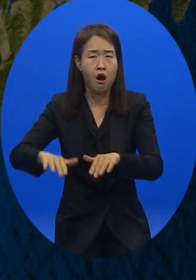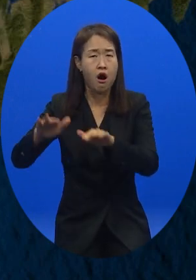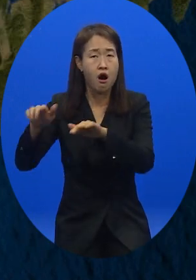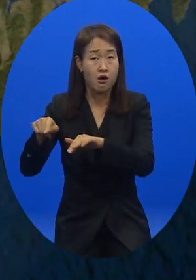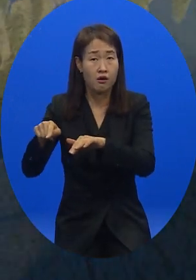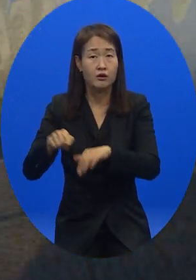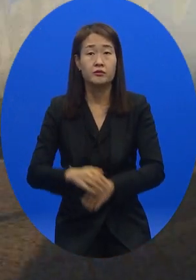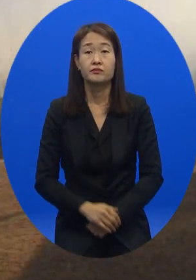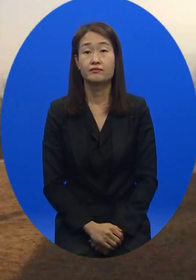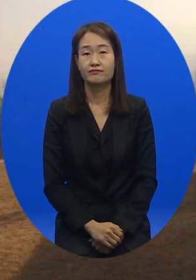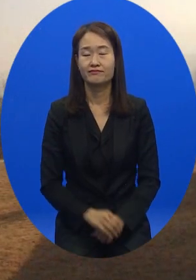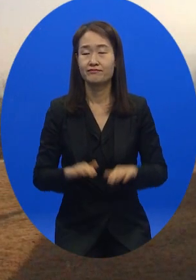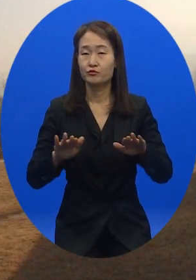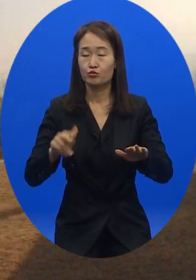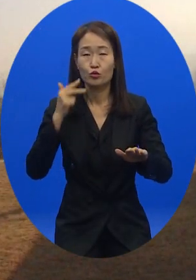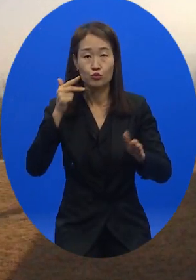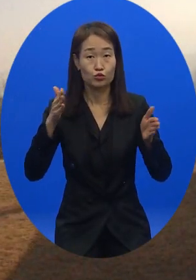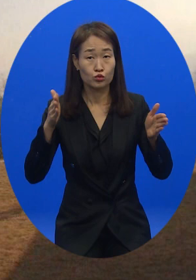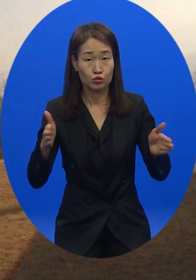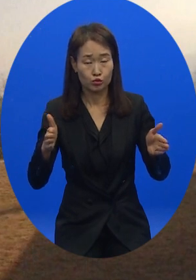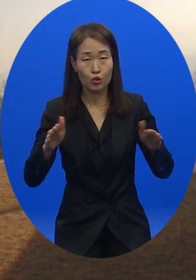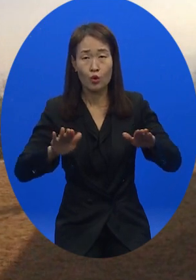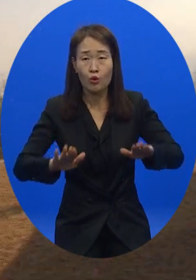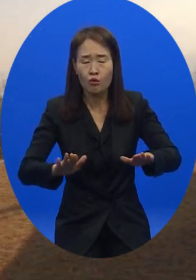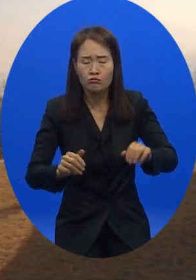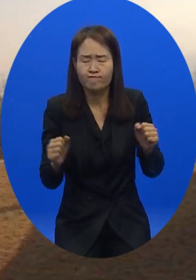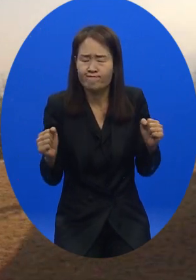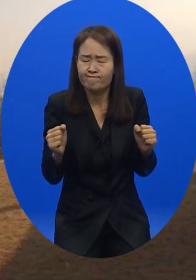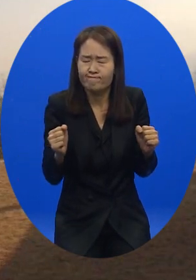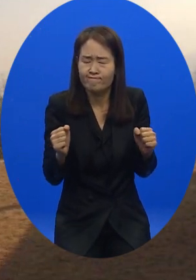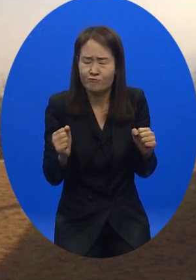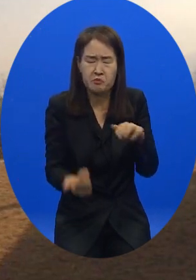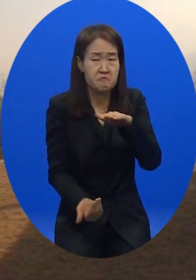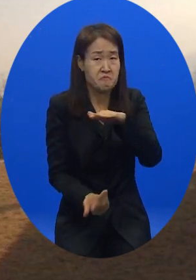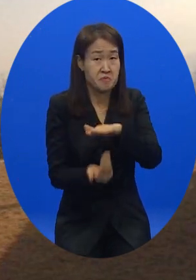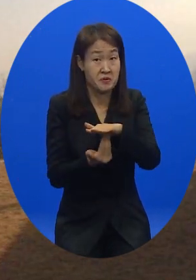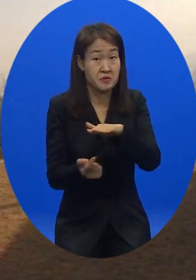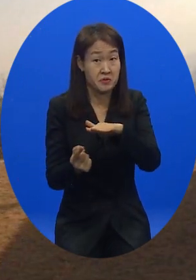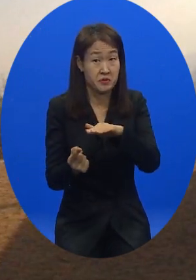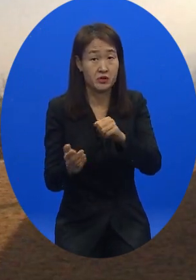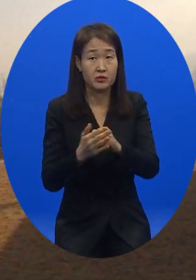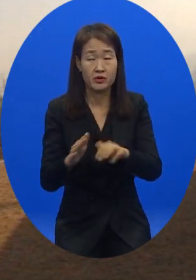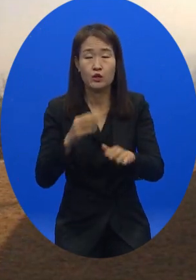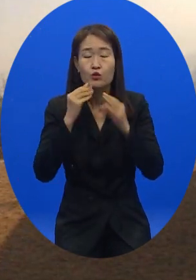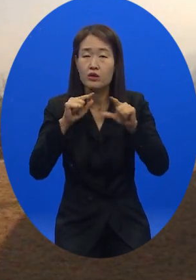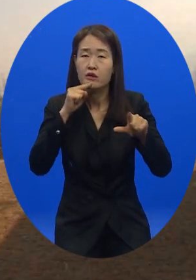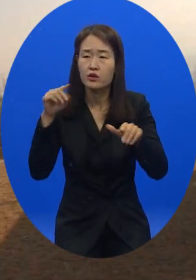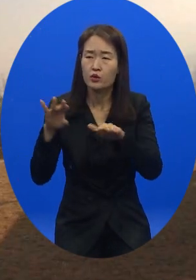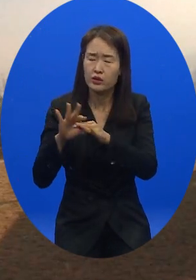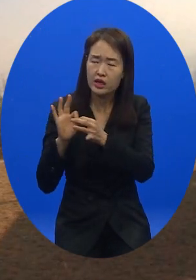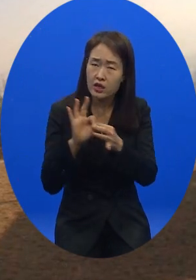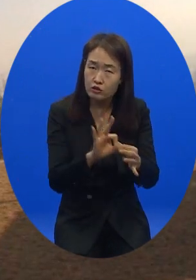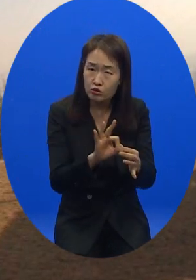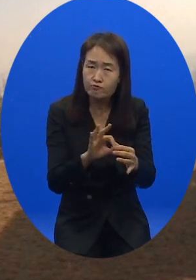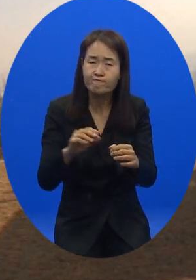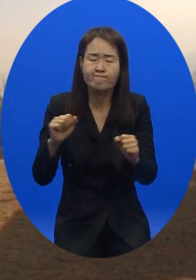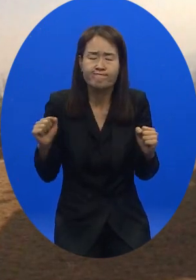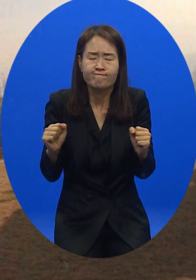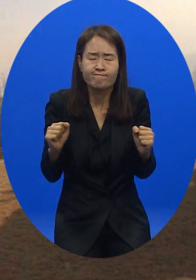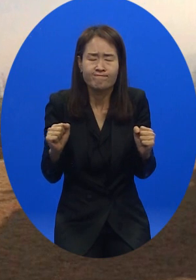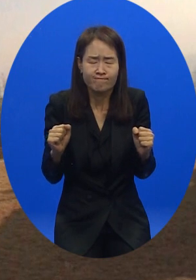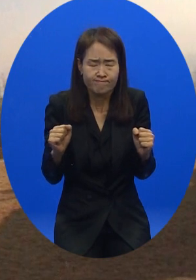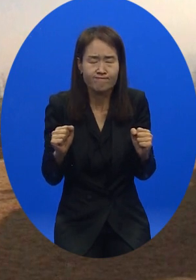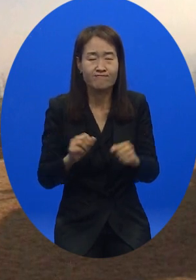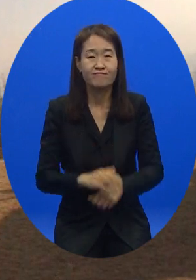일겠습니다. 이번 주는 올해 들어 가장 추운 한 주가 되겠는데요. 이번 주말까지는 계속해서 강력한